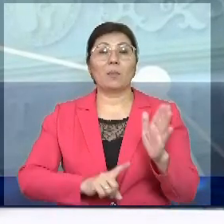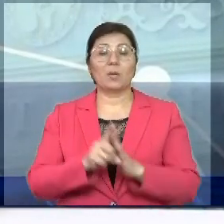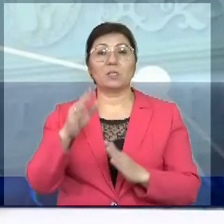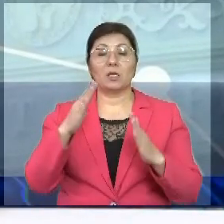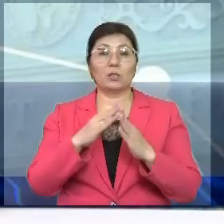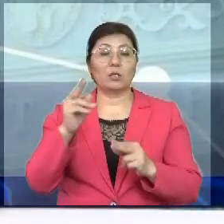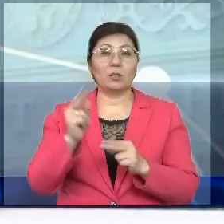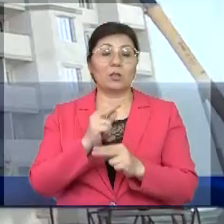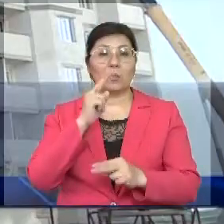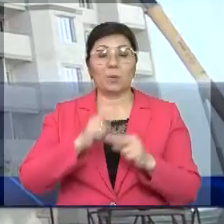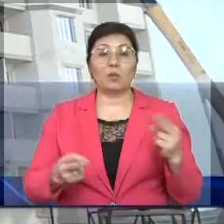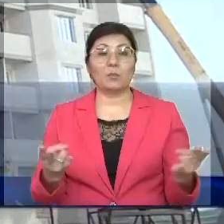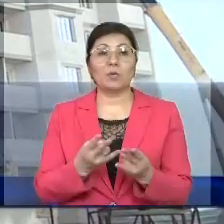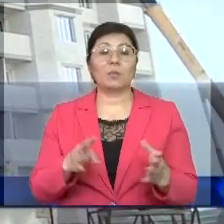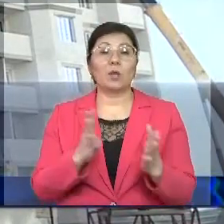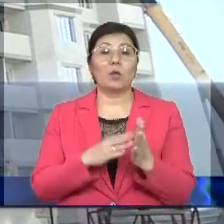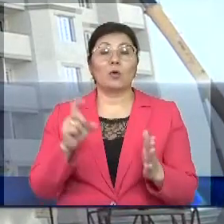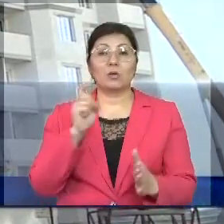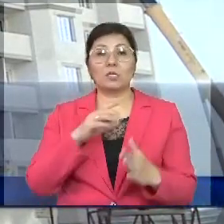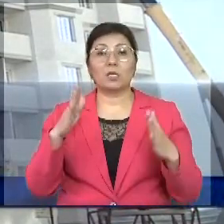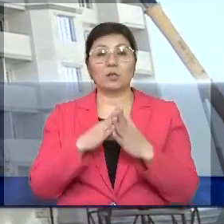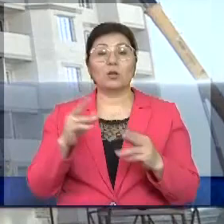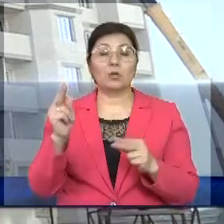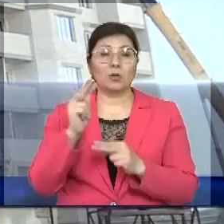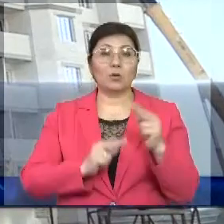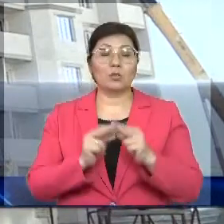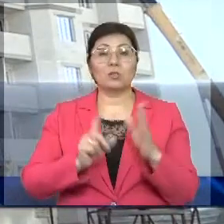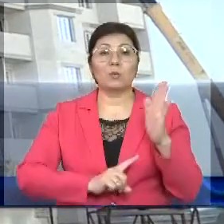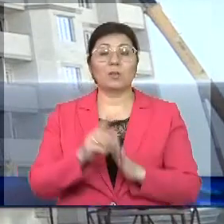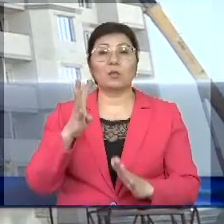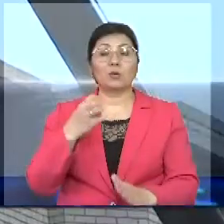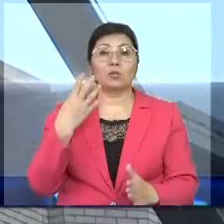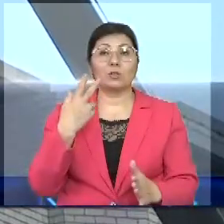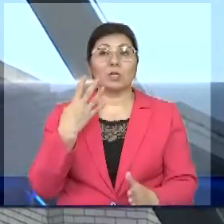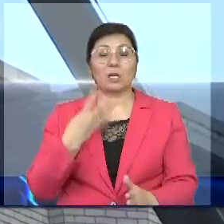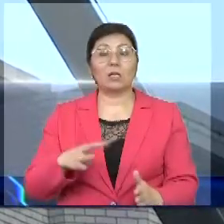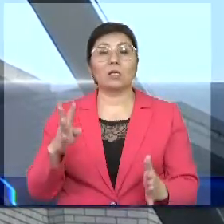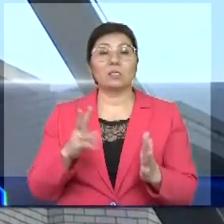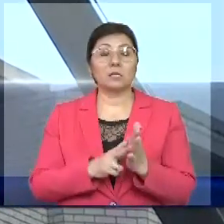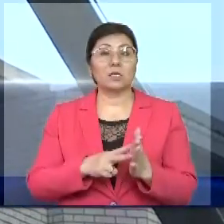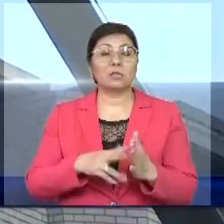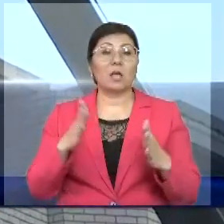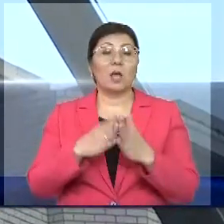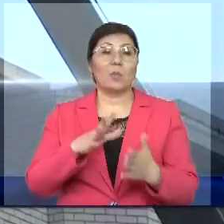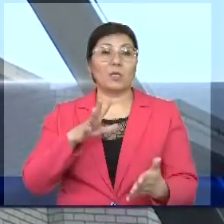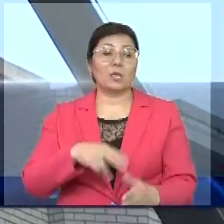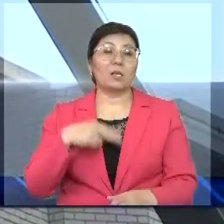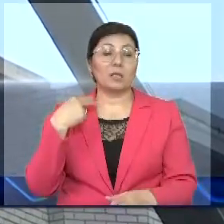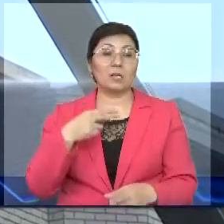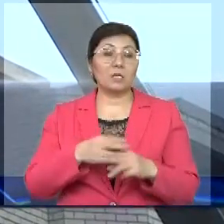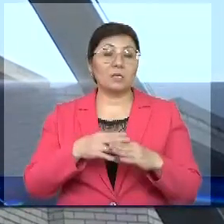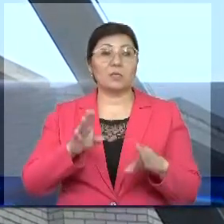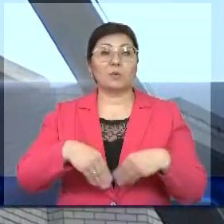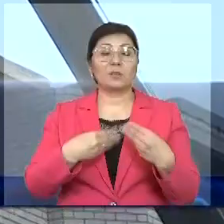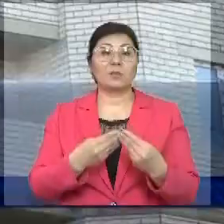үйлерді бітіріп алуы керек біз. 9 қабатты үйлердің де құрылысы басталды. 448 пәтер несиеге беріледі. Құрылыс келесі жылы